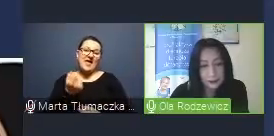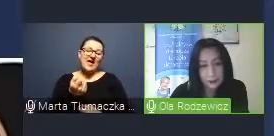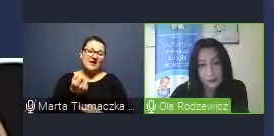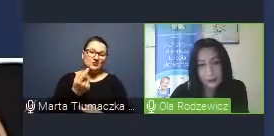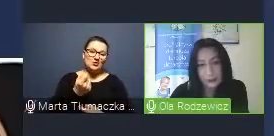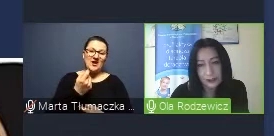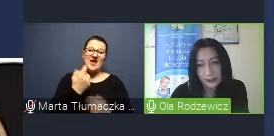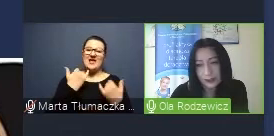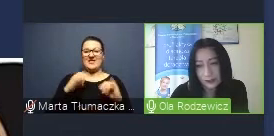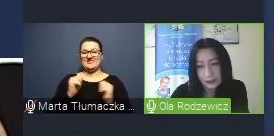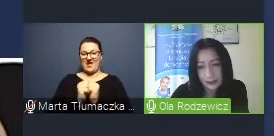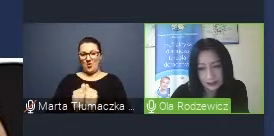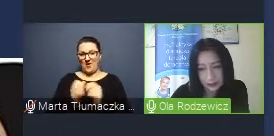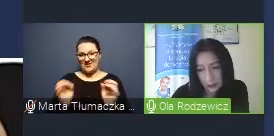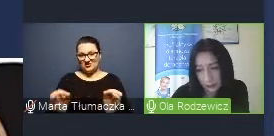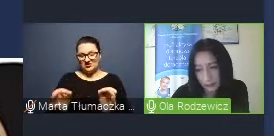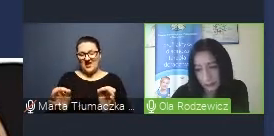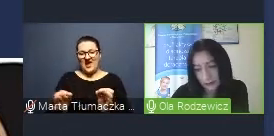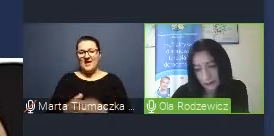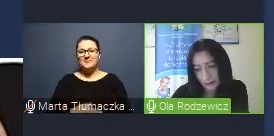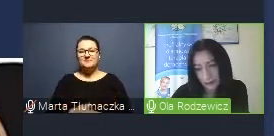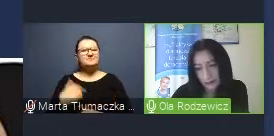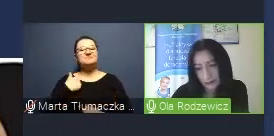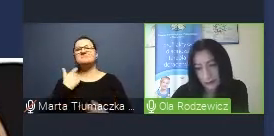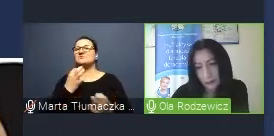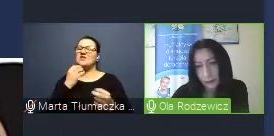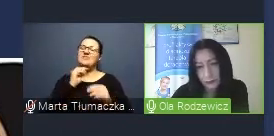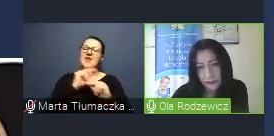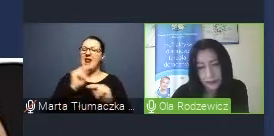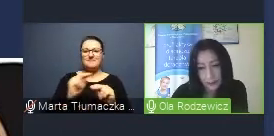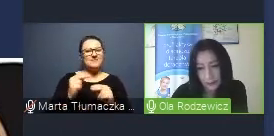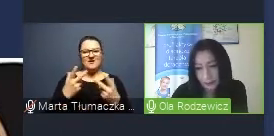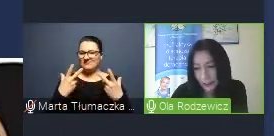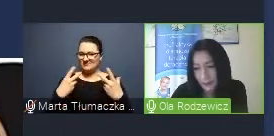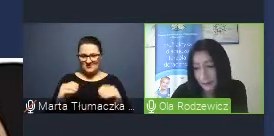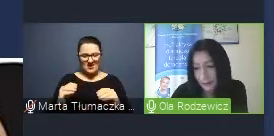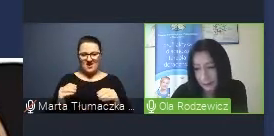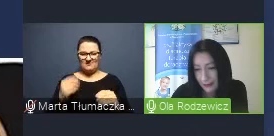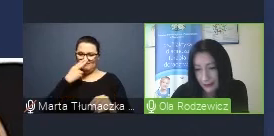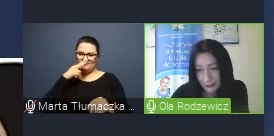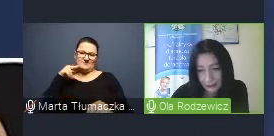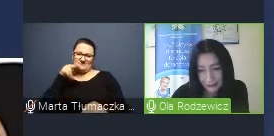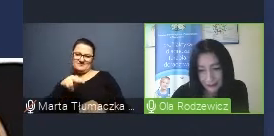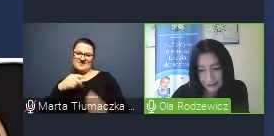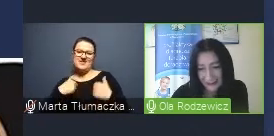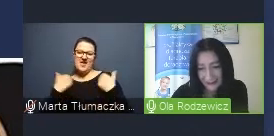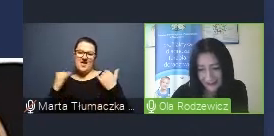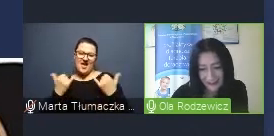troszkę w innej roli dzisiaj. Nie terapeuty, nie z punktu widzenia terapeuty, ale